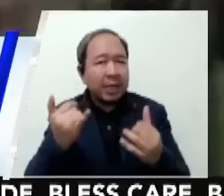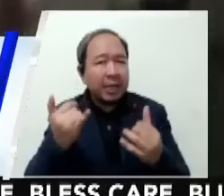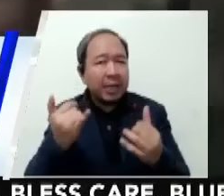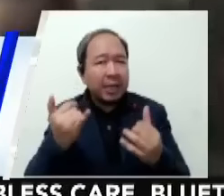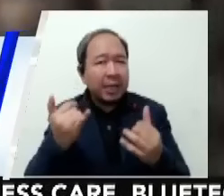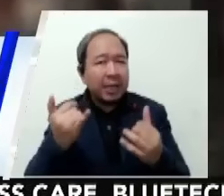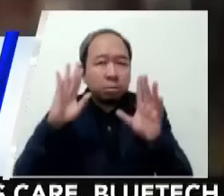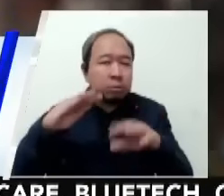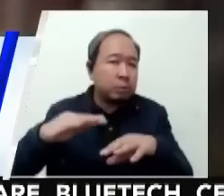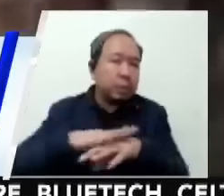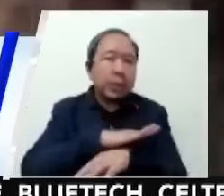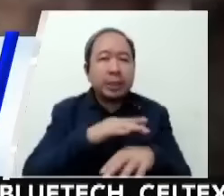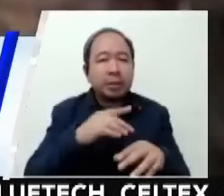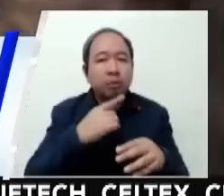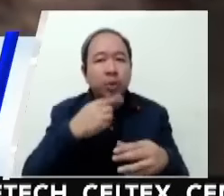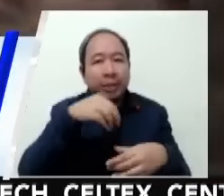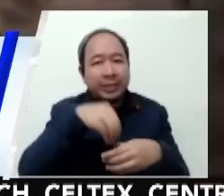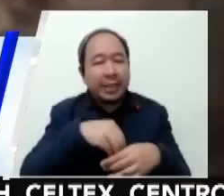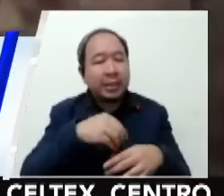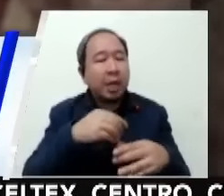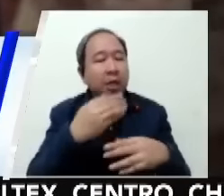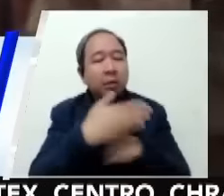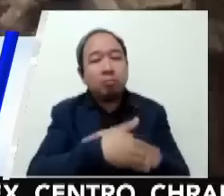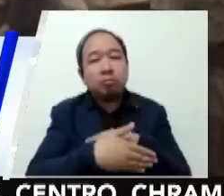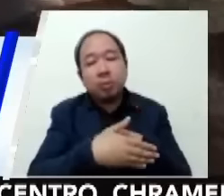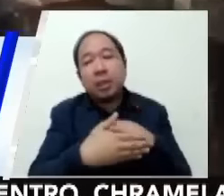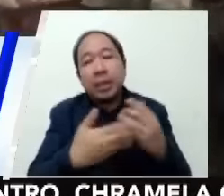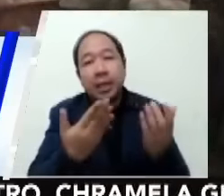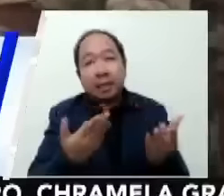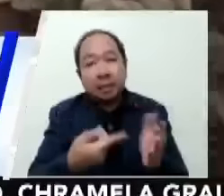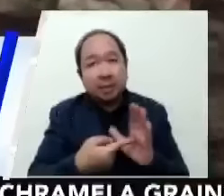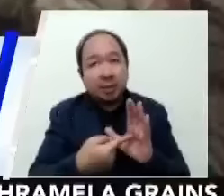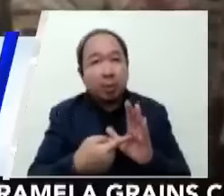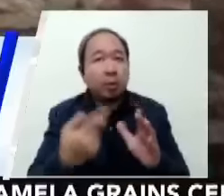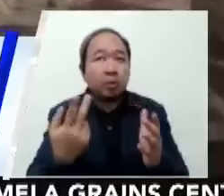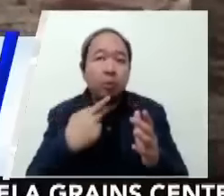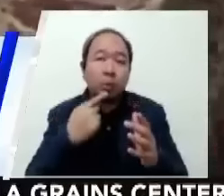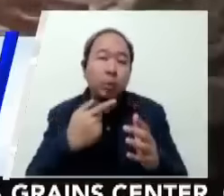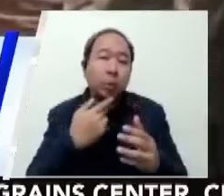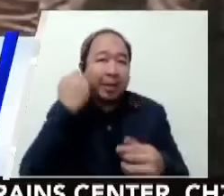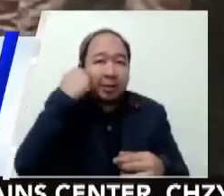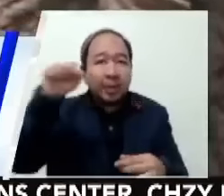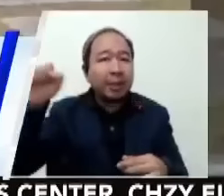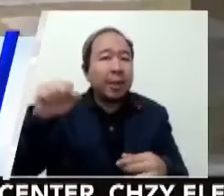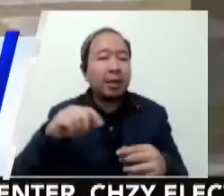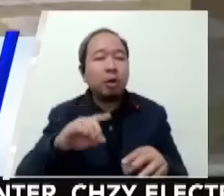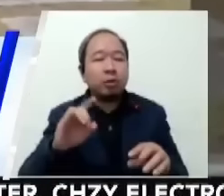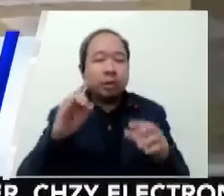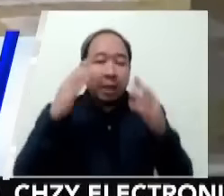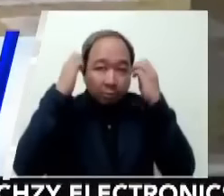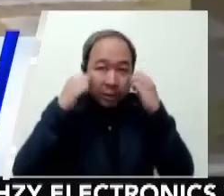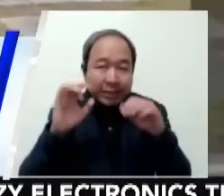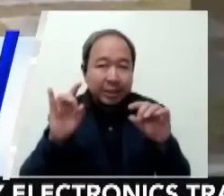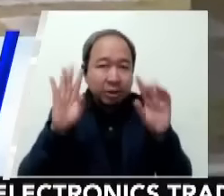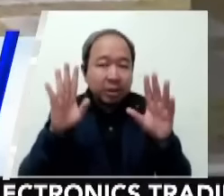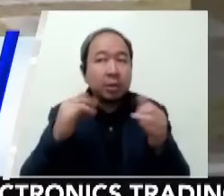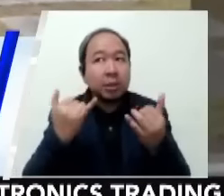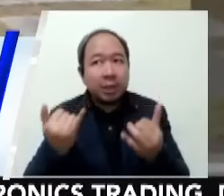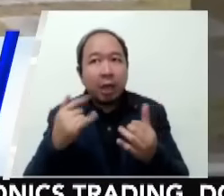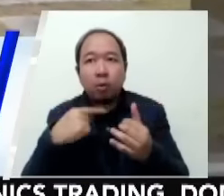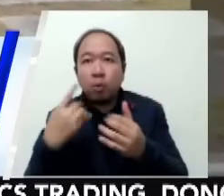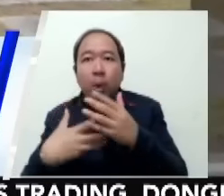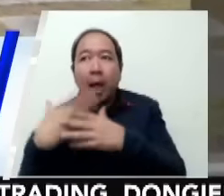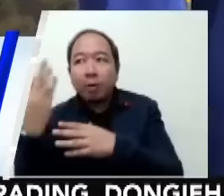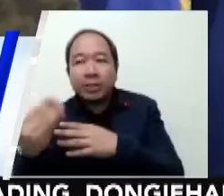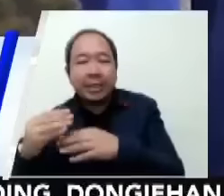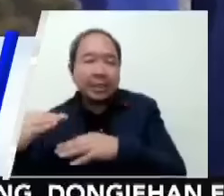ng bansa tulad ng mga rebelde terorista. Dapat na raw ito o ng atensyon sa mga external threat o mga banta sa teritoryo ng bansa. Pero hindi